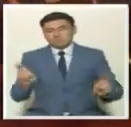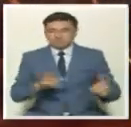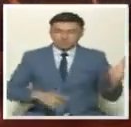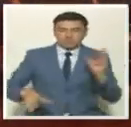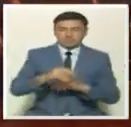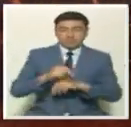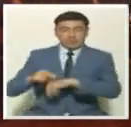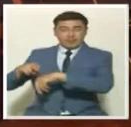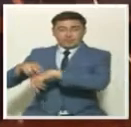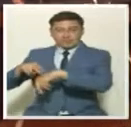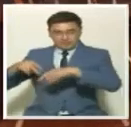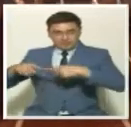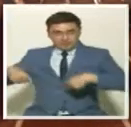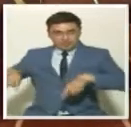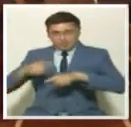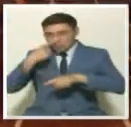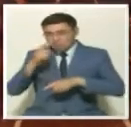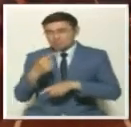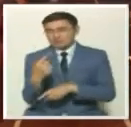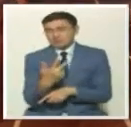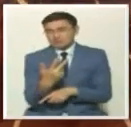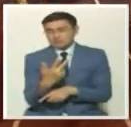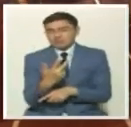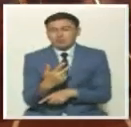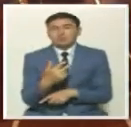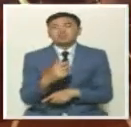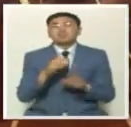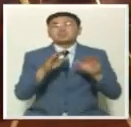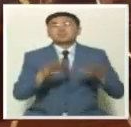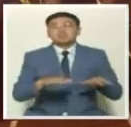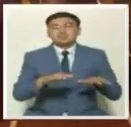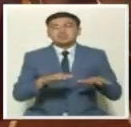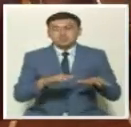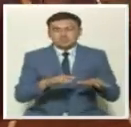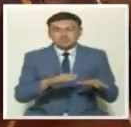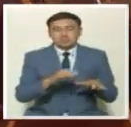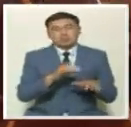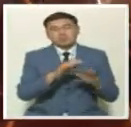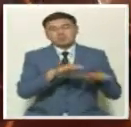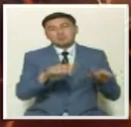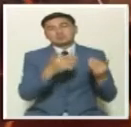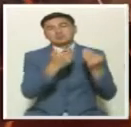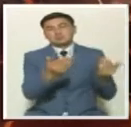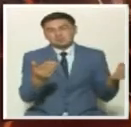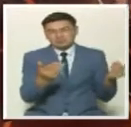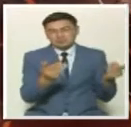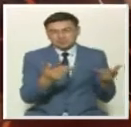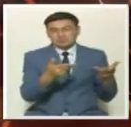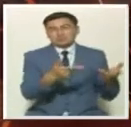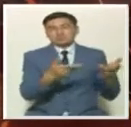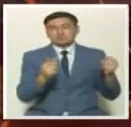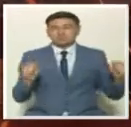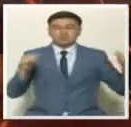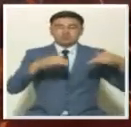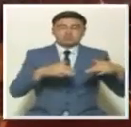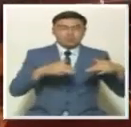департаментінің қызметкерлері өңірдегі нөмірі 3-ші арнаулы әлеуметтік қызмет көрсету орталығының балаларын қуантты. Мақсат балаларға мейрамның